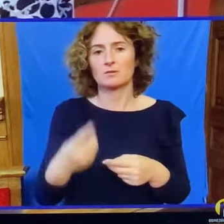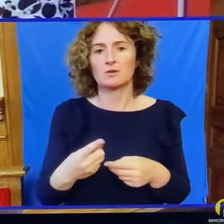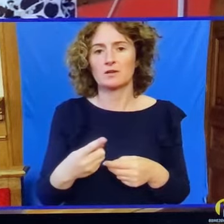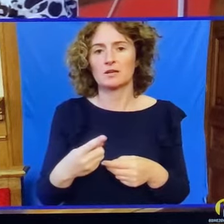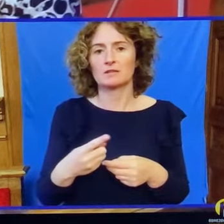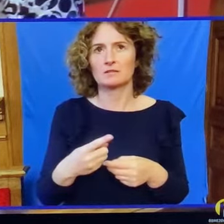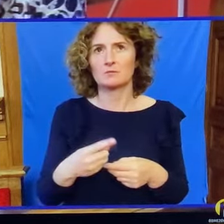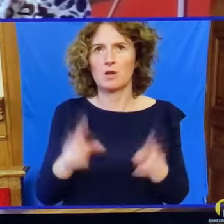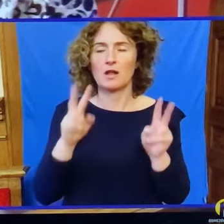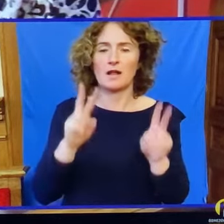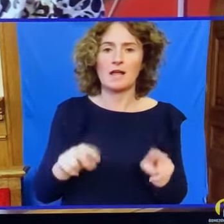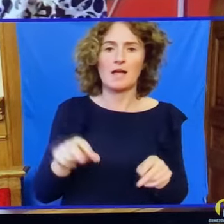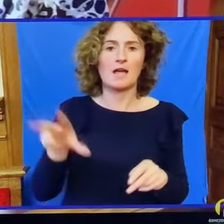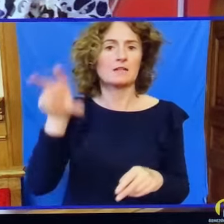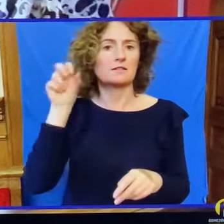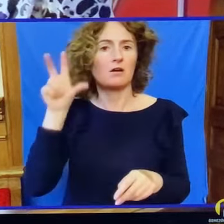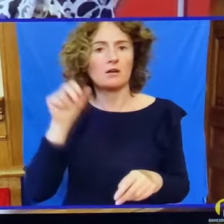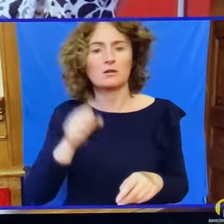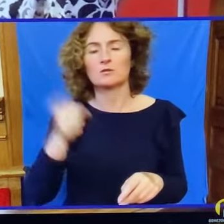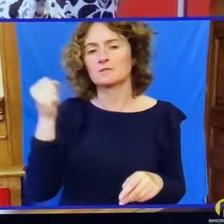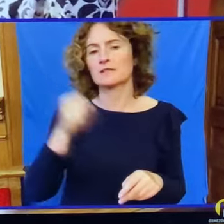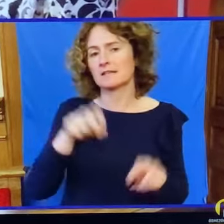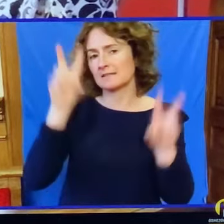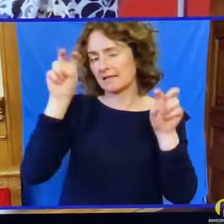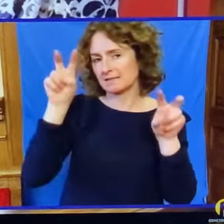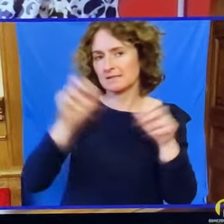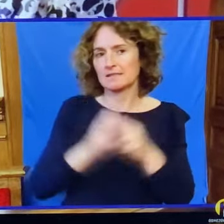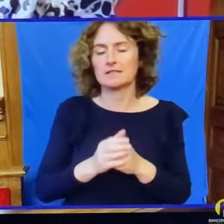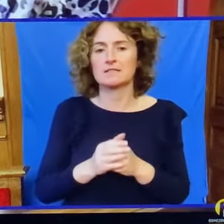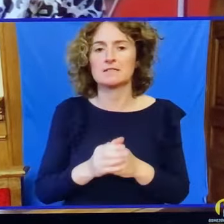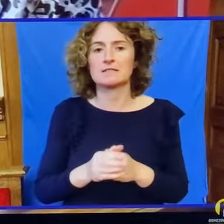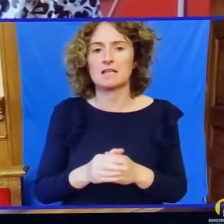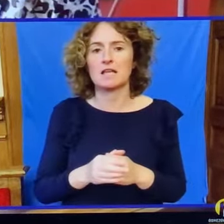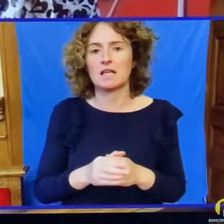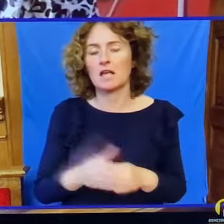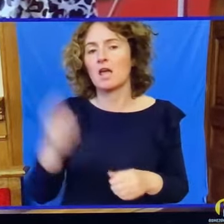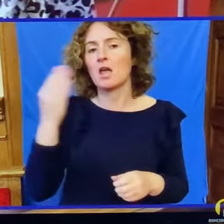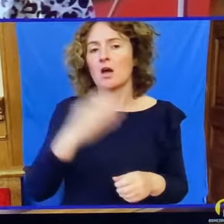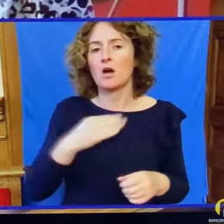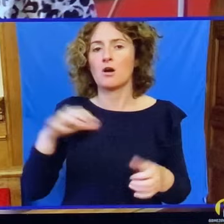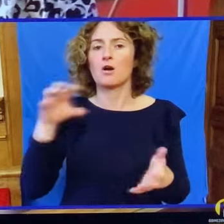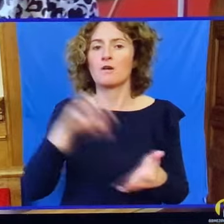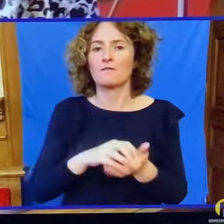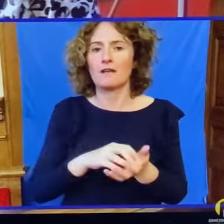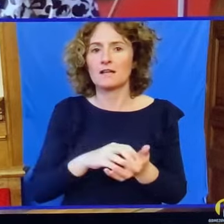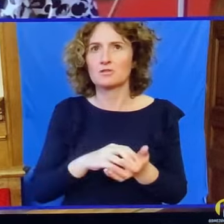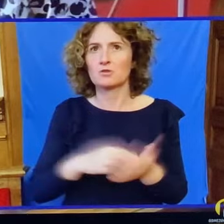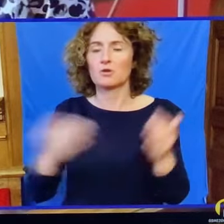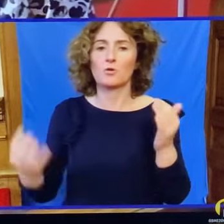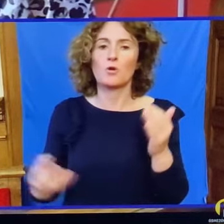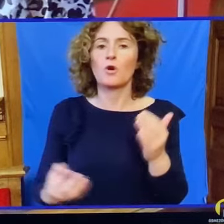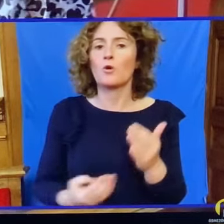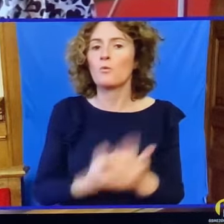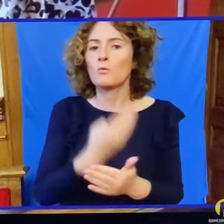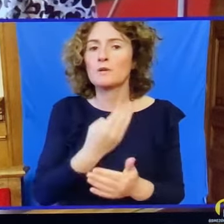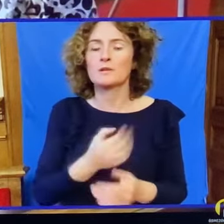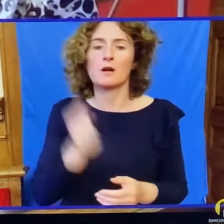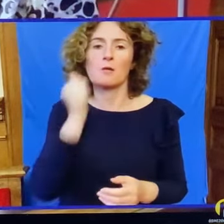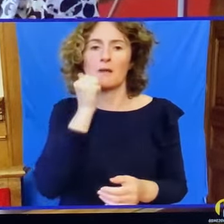hogy hallották, de felidézem. Amennyiben a vásárhelyiek újra Márki-Zay